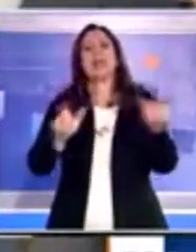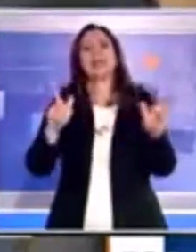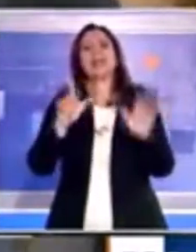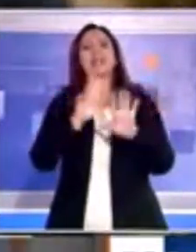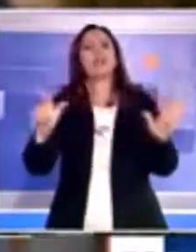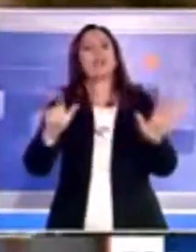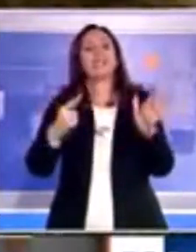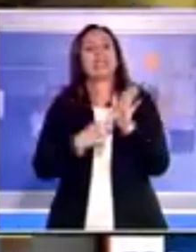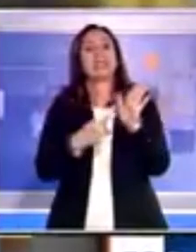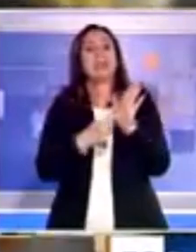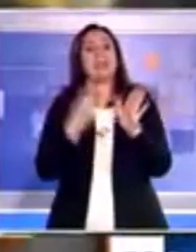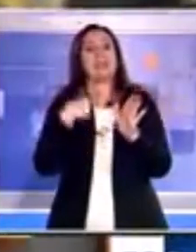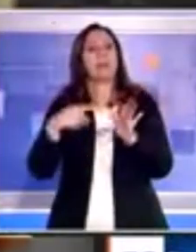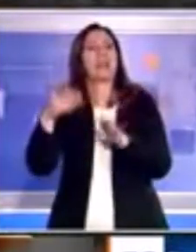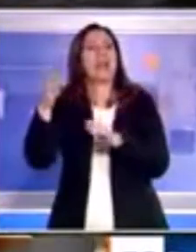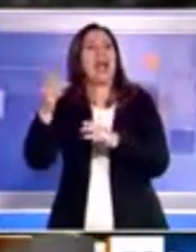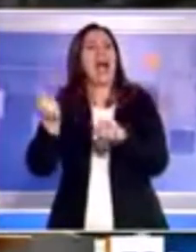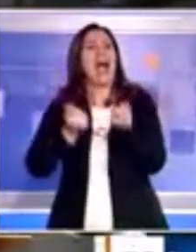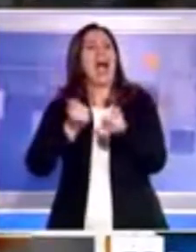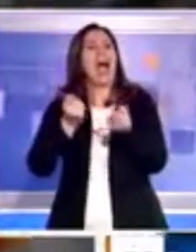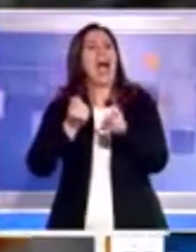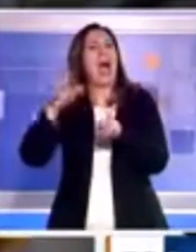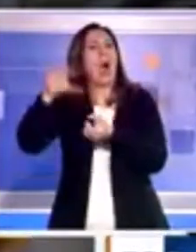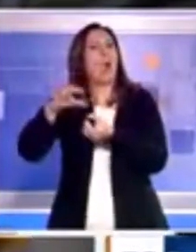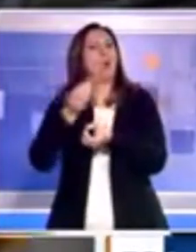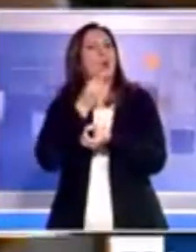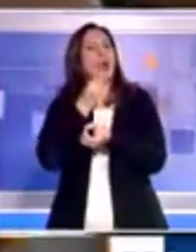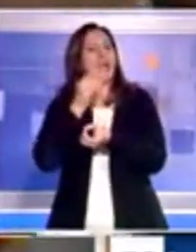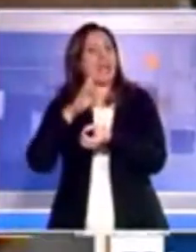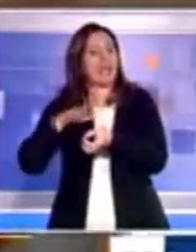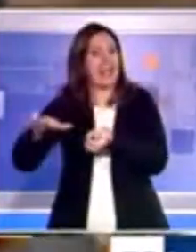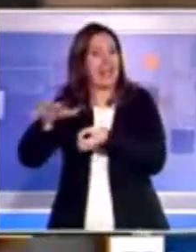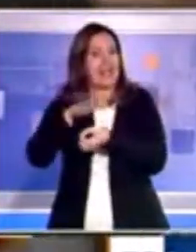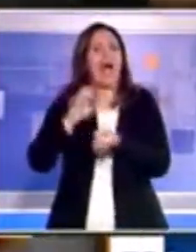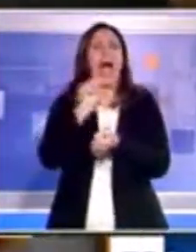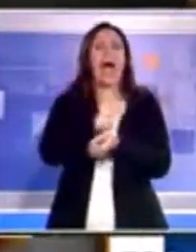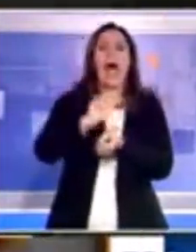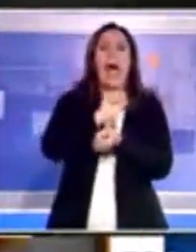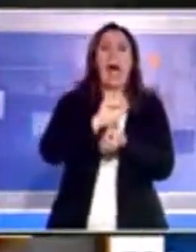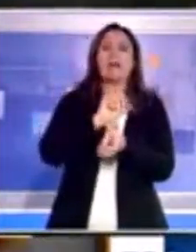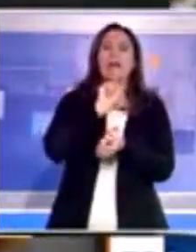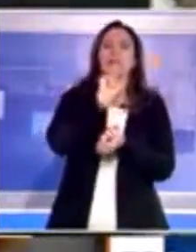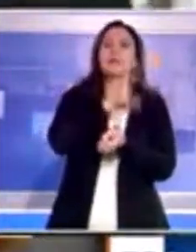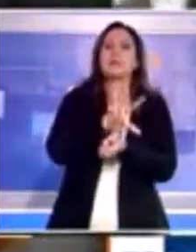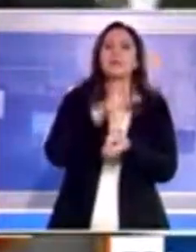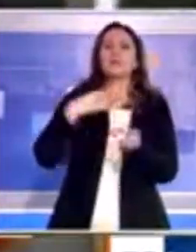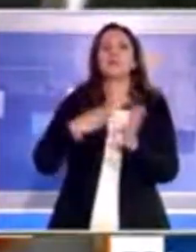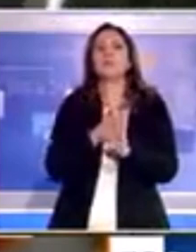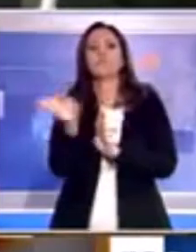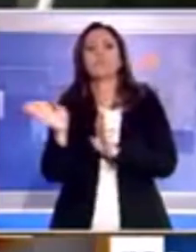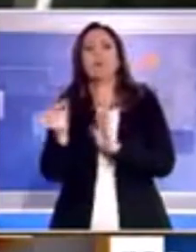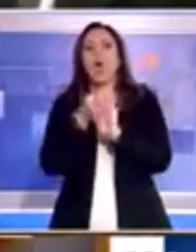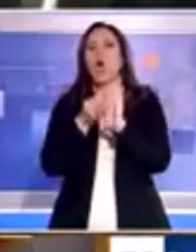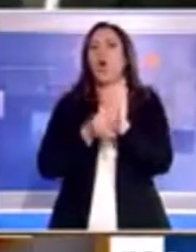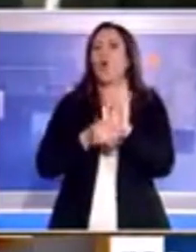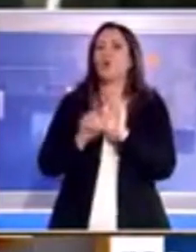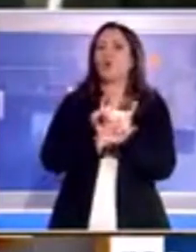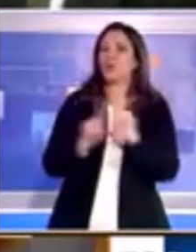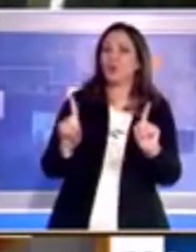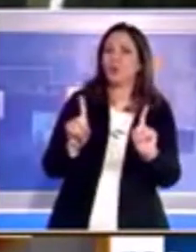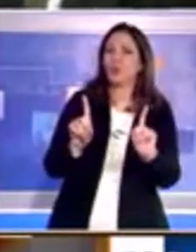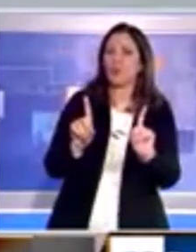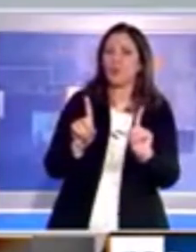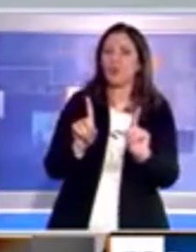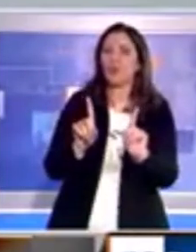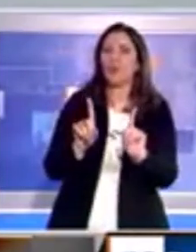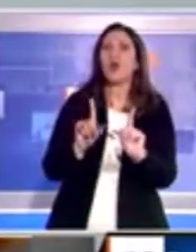Autogrill struttura chiusa in seguito la comunicazione di Anas della presenza di accessi all'area di servizio non a norma e della responsabilità